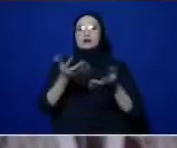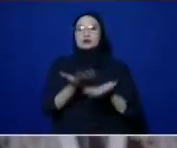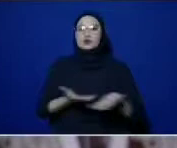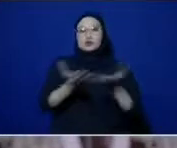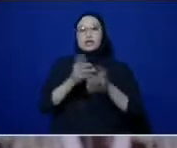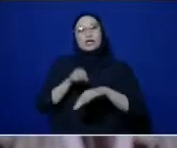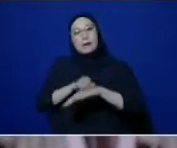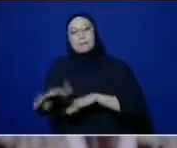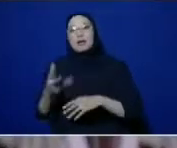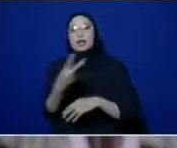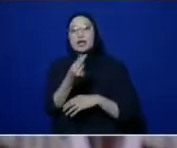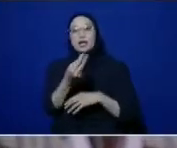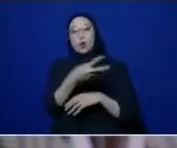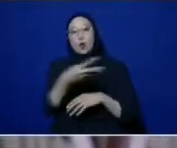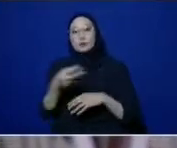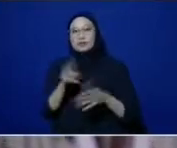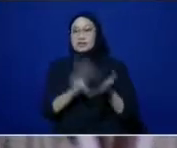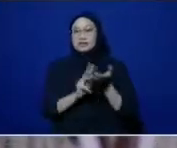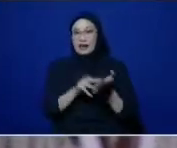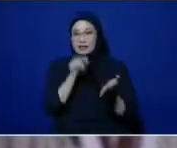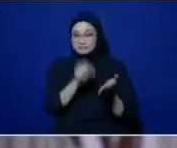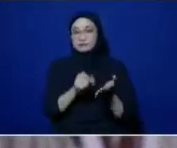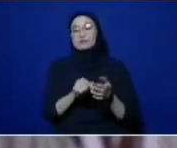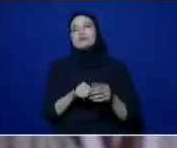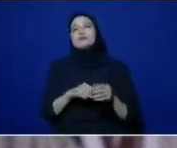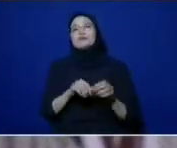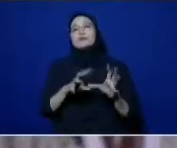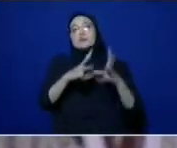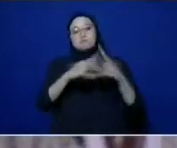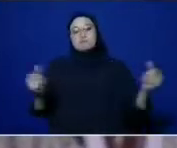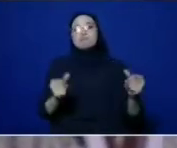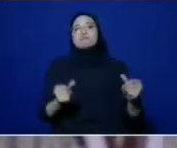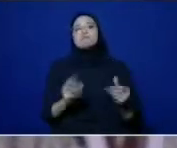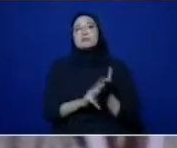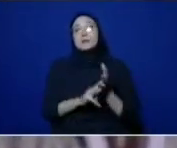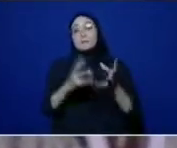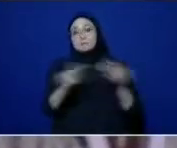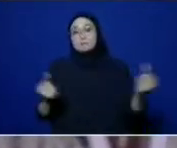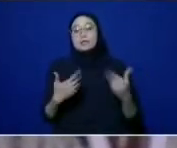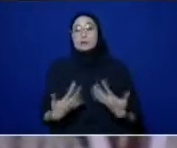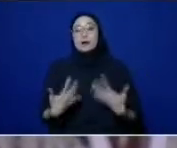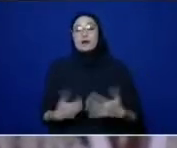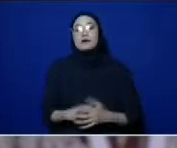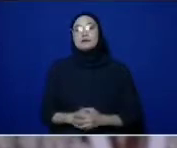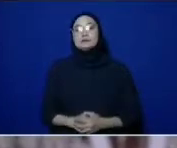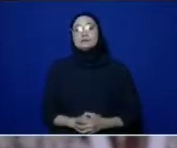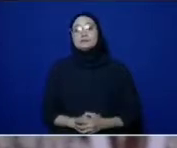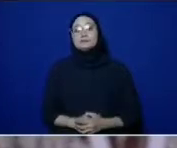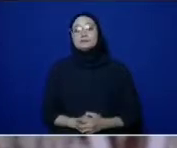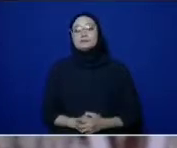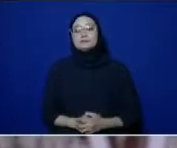Silakan Capres nomor 02 untuk menjawab dan silakan langsung ditanggapi.